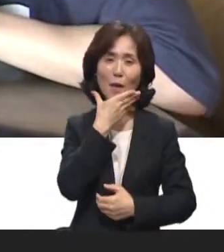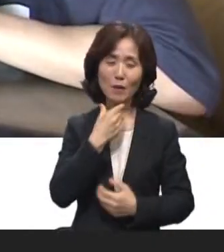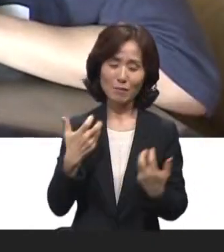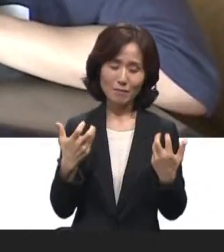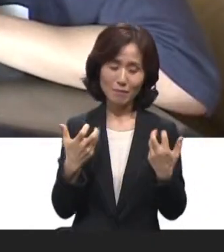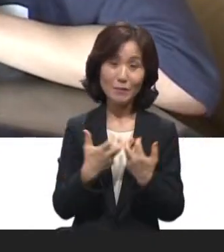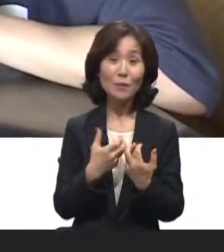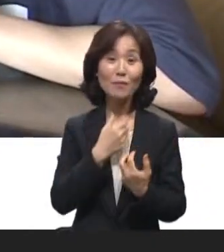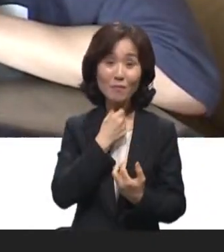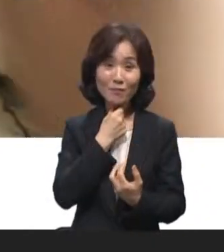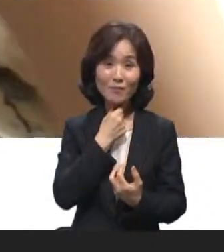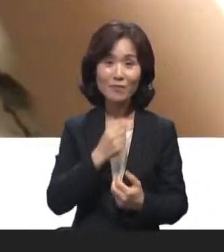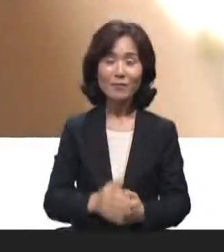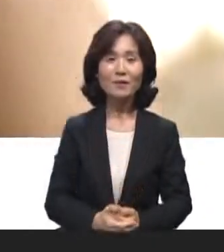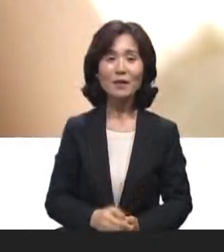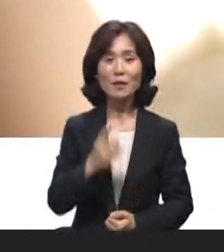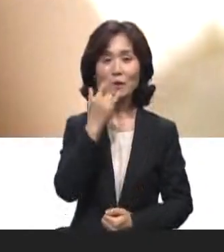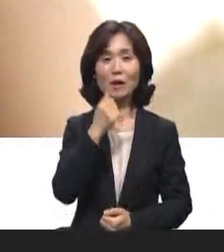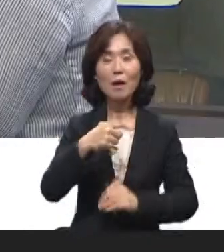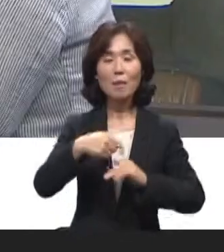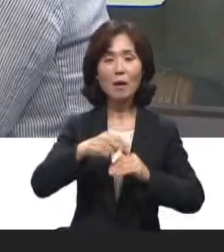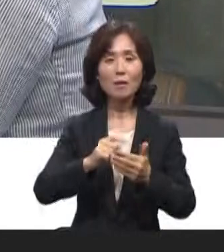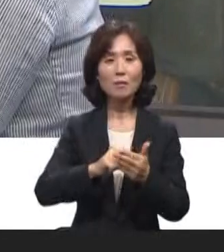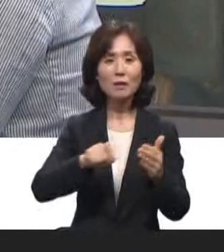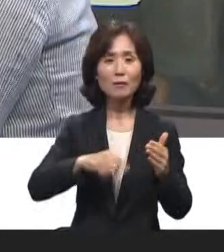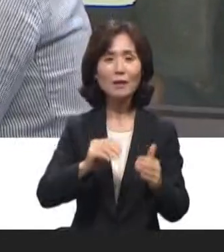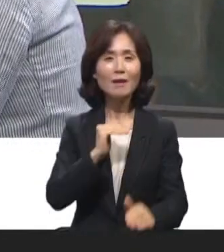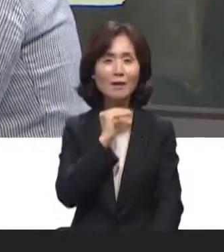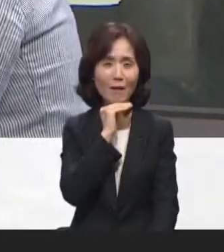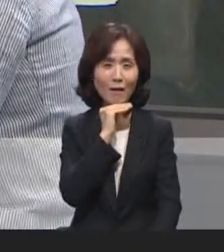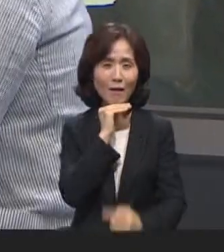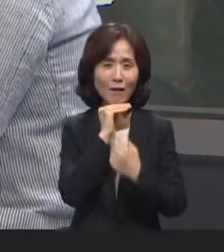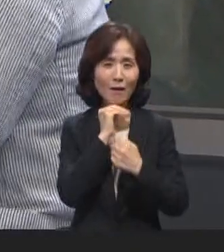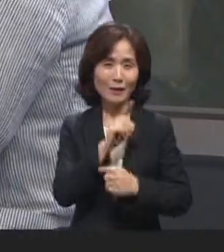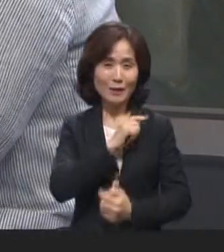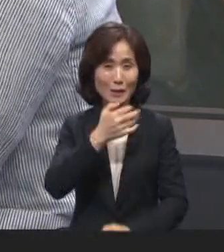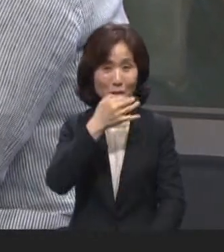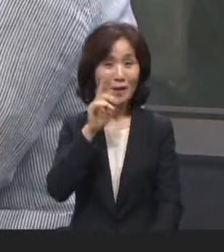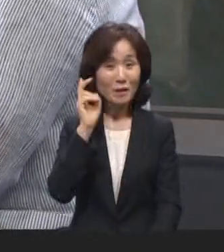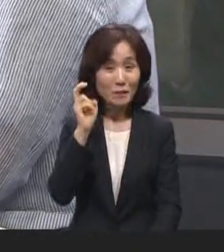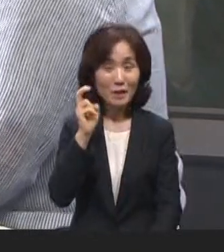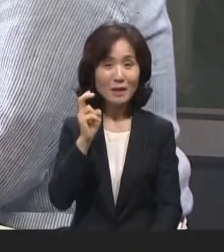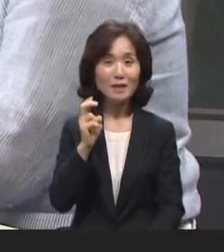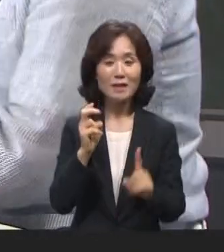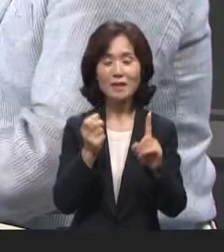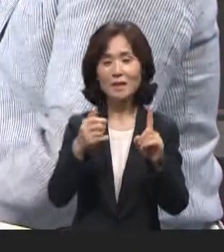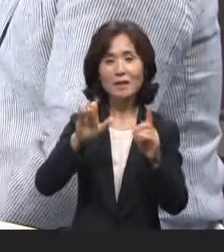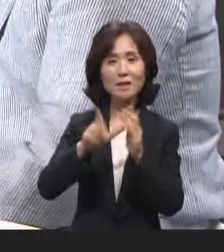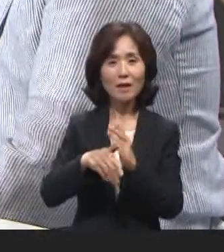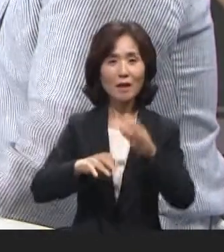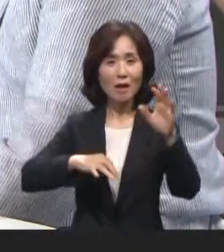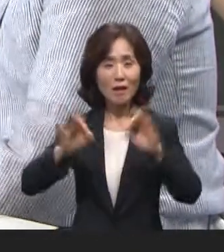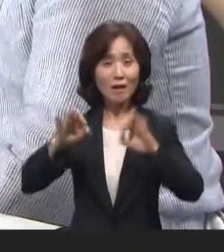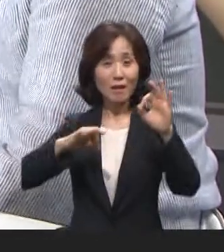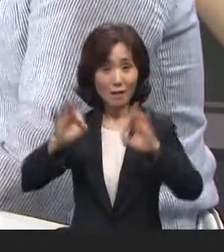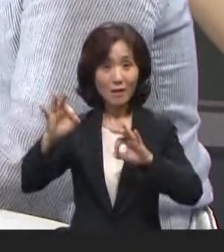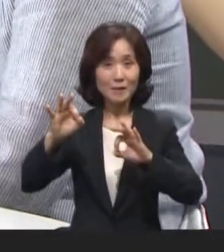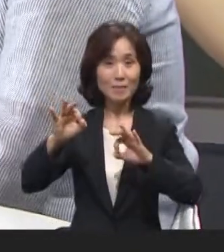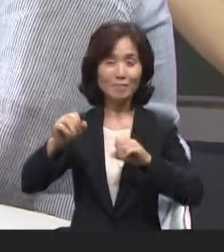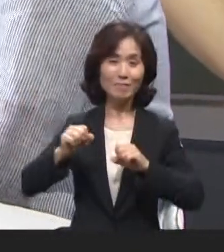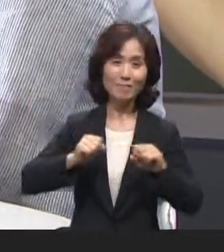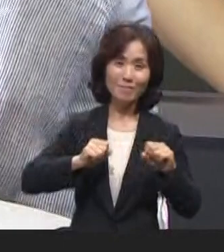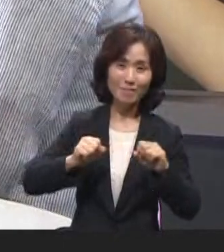오셨으면 좋겠습니다 예 부모님의 마음 중에서 아마 기다려라 가재 힘들꺼 같습니다 4 1학기때 시행착오 듯 있고 활기찬